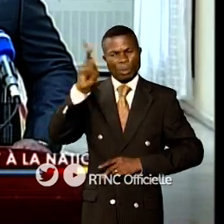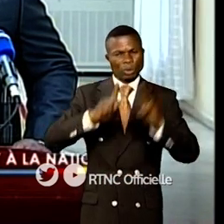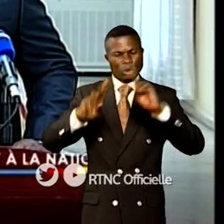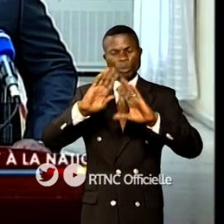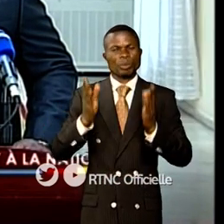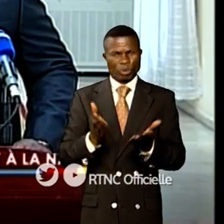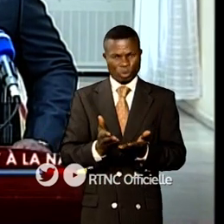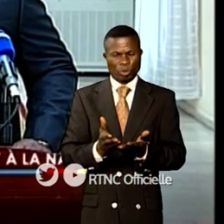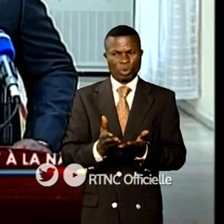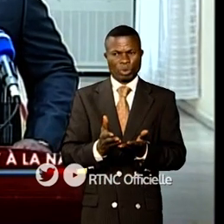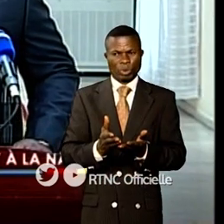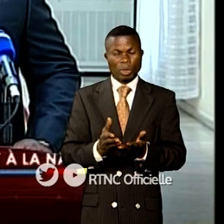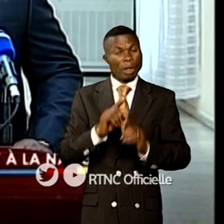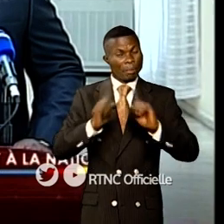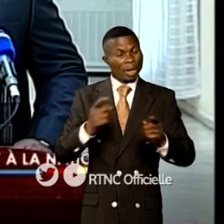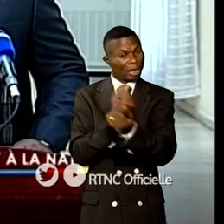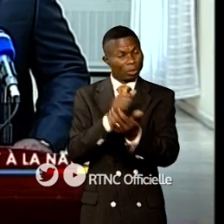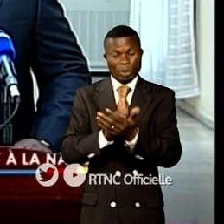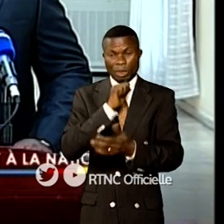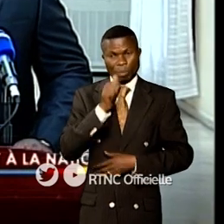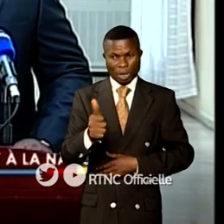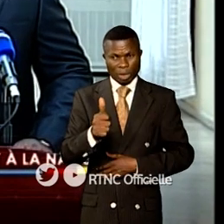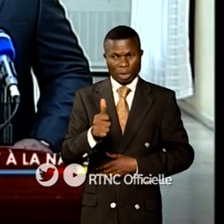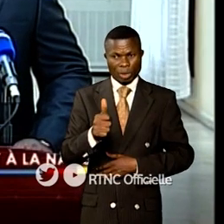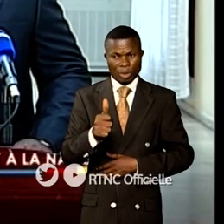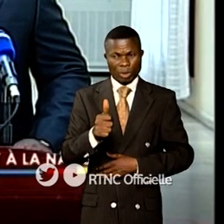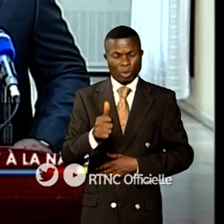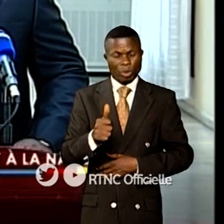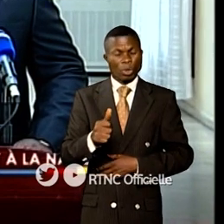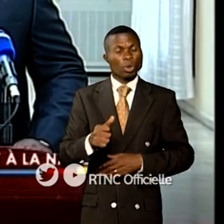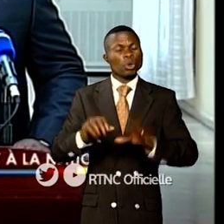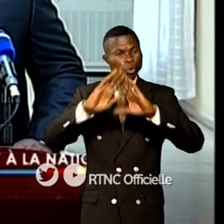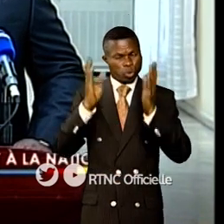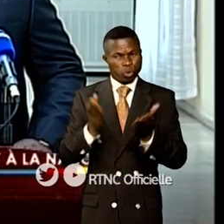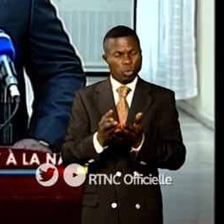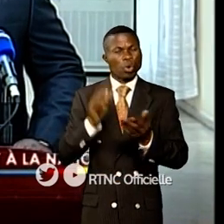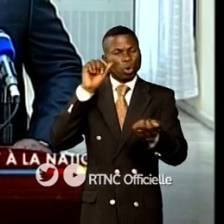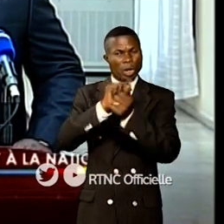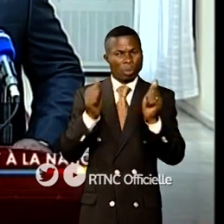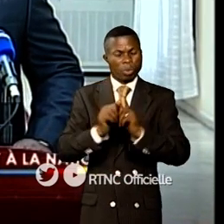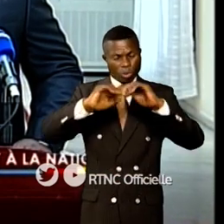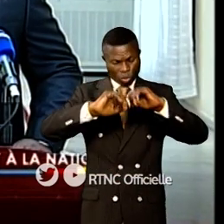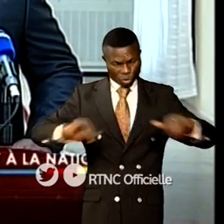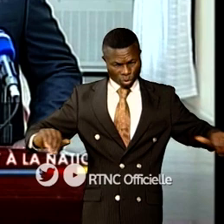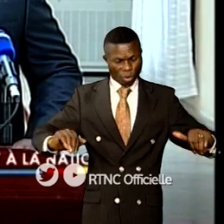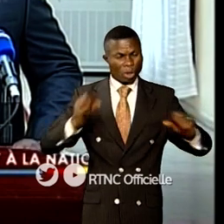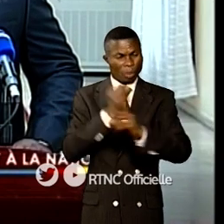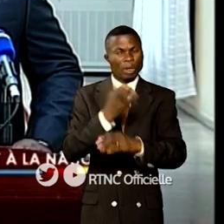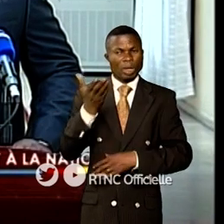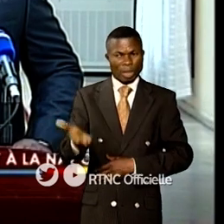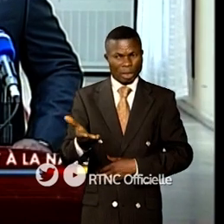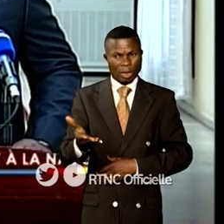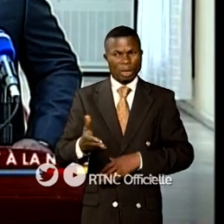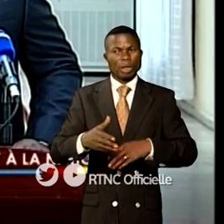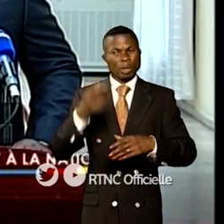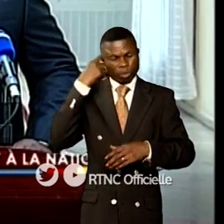peuple. Au cas contraire, fort de ce que les raisons de dissolution sont réunies, en